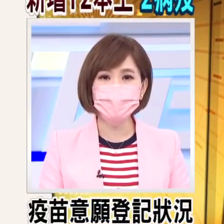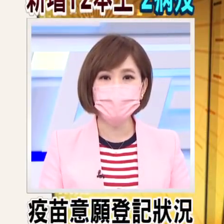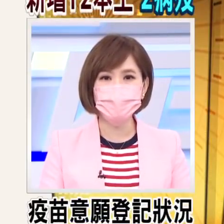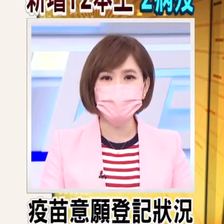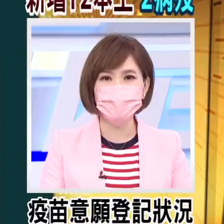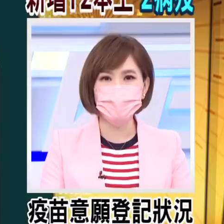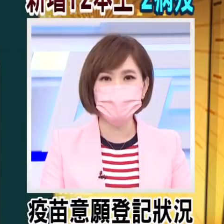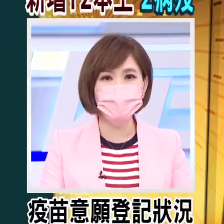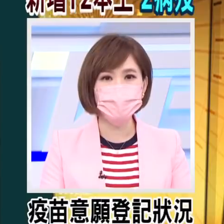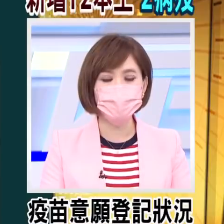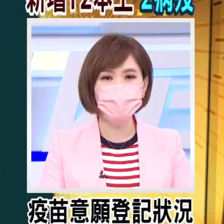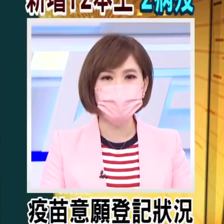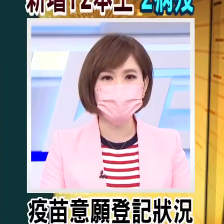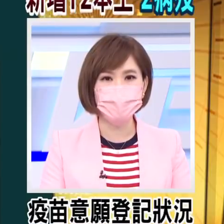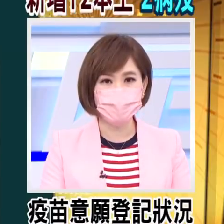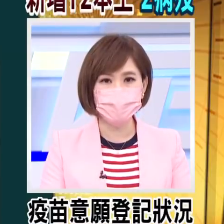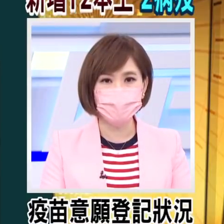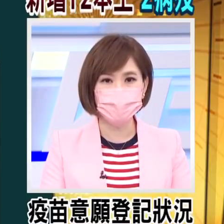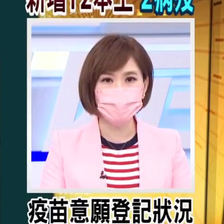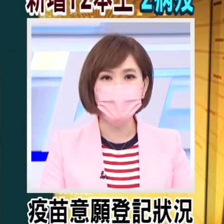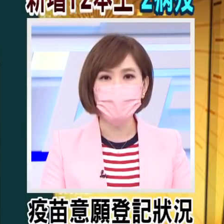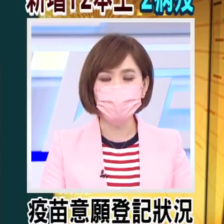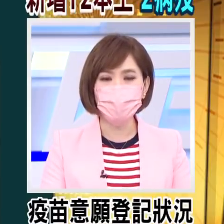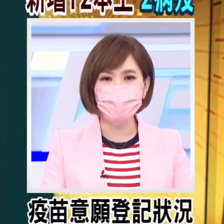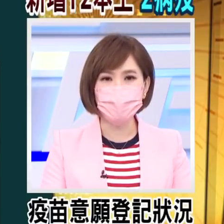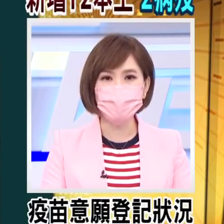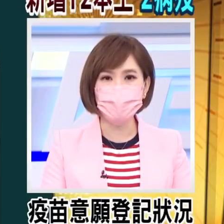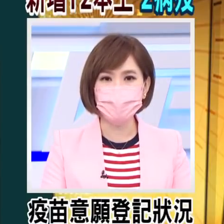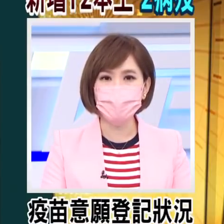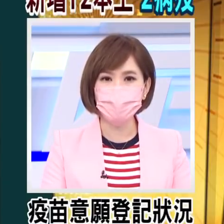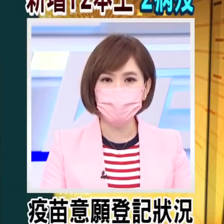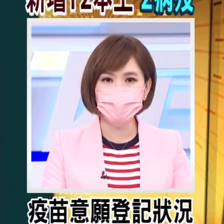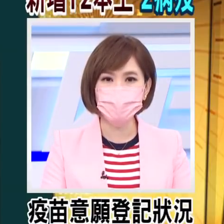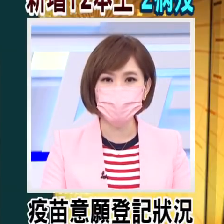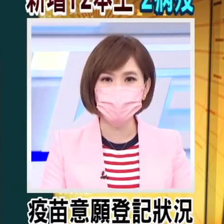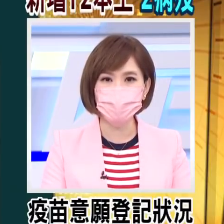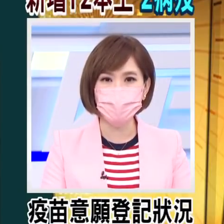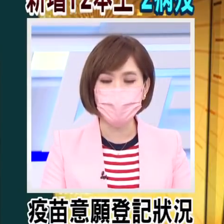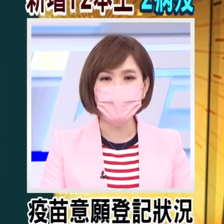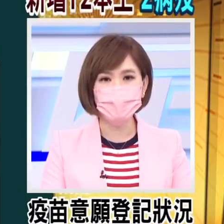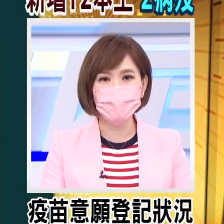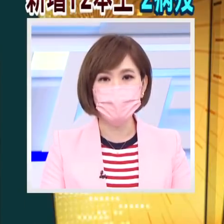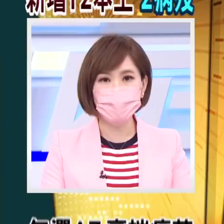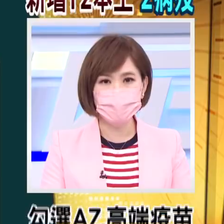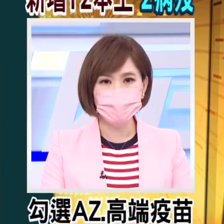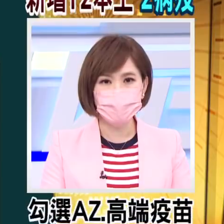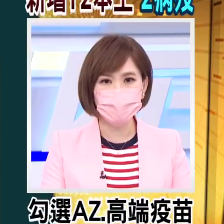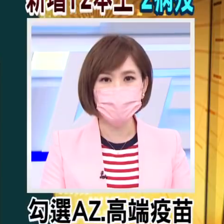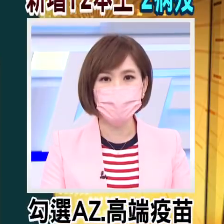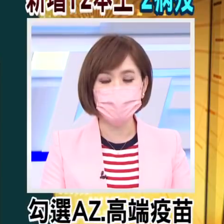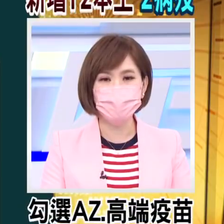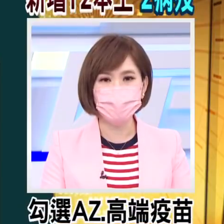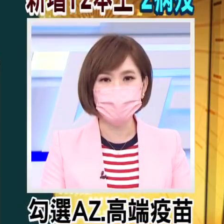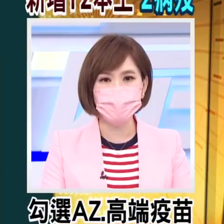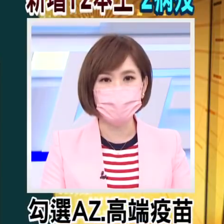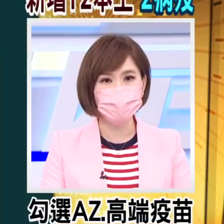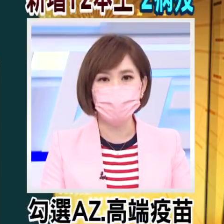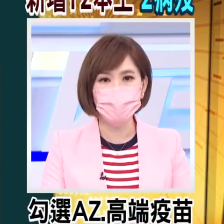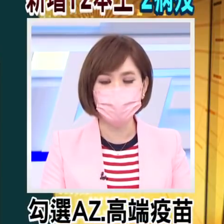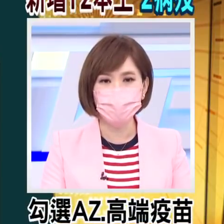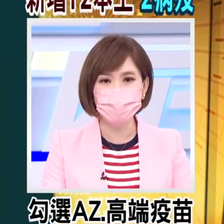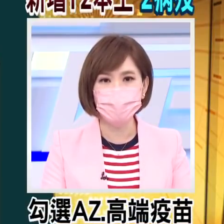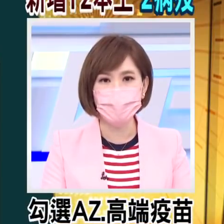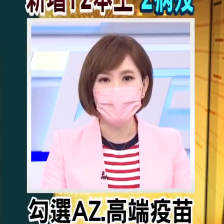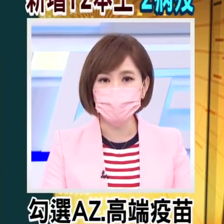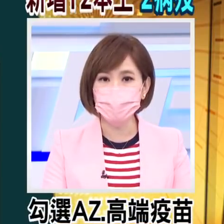了，即便是二级警戒，汽车旅馆业者还是要留意，如果房客来开 party 群聚的话，那么很可能会废照，